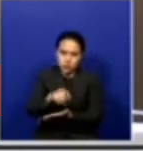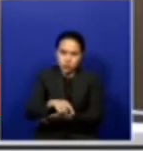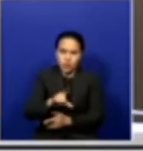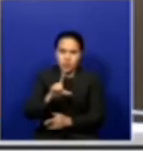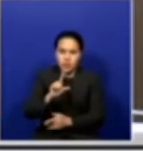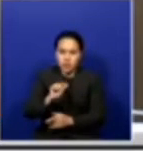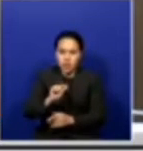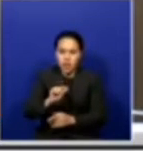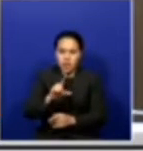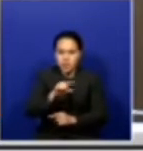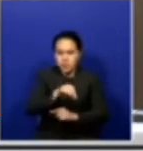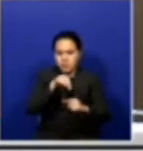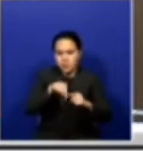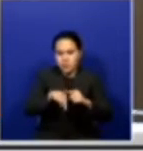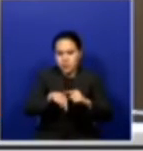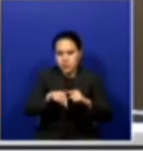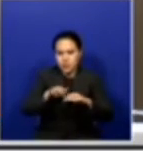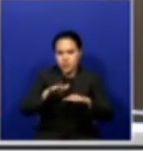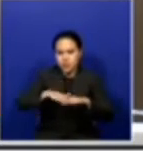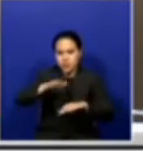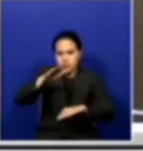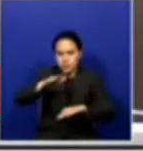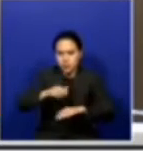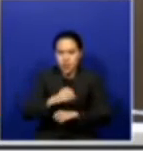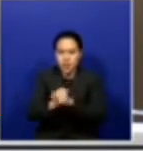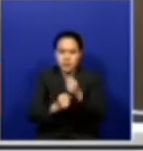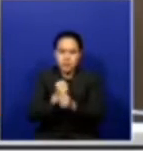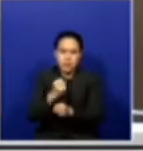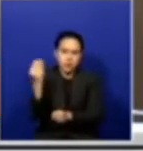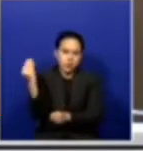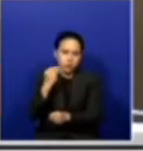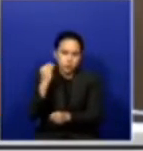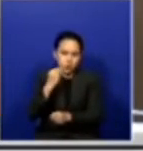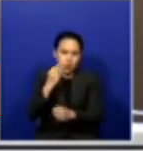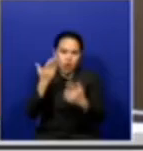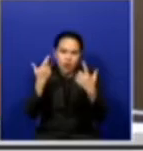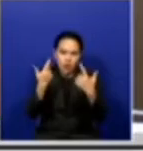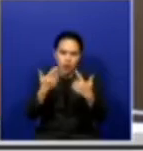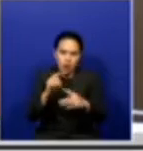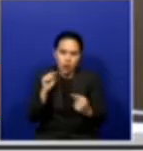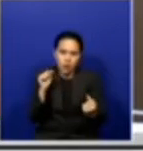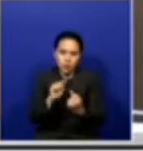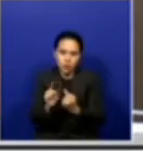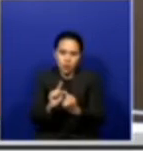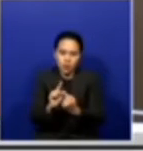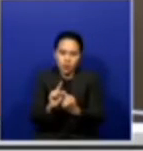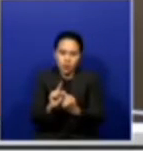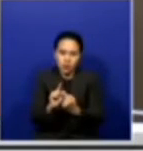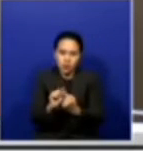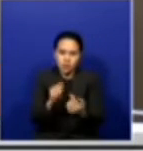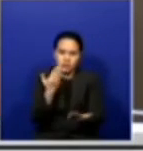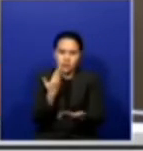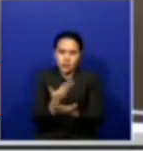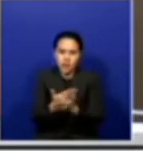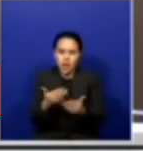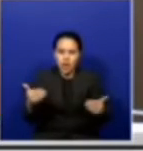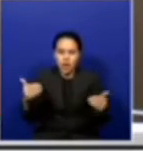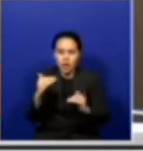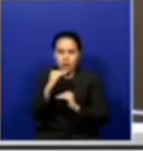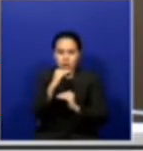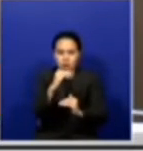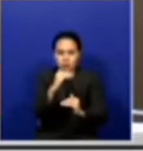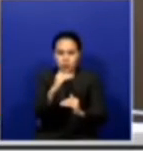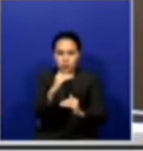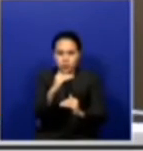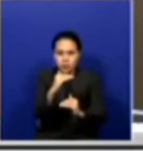120ของงบประมาณรายจ่ายประจำปีนะฮะและต้องไม่น้อยกว่าวงเงินส่วนที่ขาดดุลของงบประมา